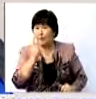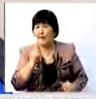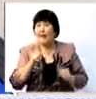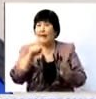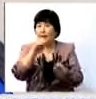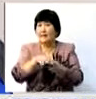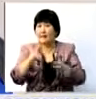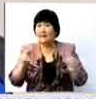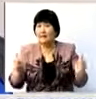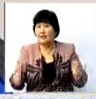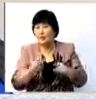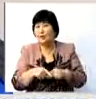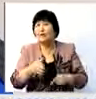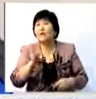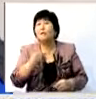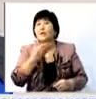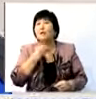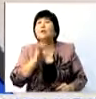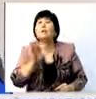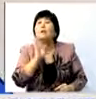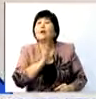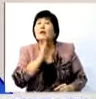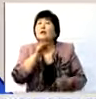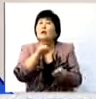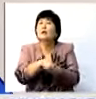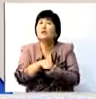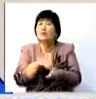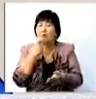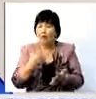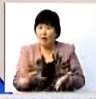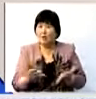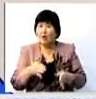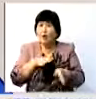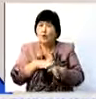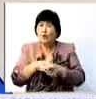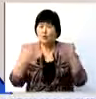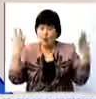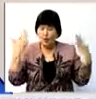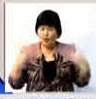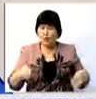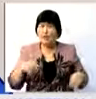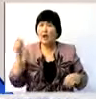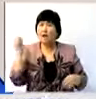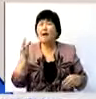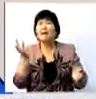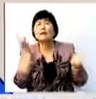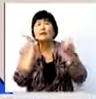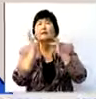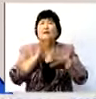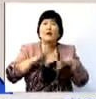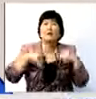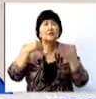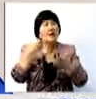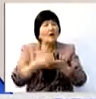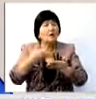өзінен бір көсем әйелдің жерленгенін байқалады, өйткені ол толықтай үсті алтын әшекейлермен, алтын